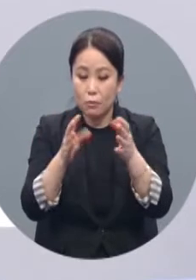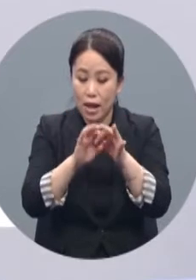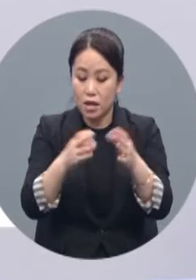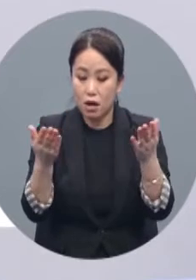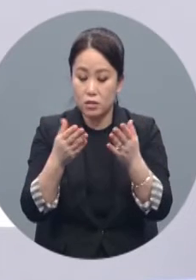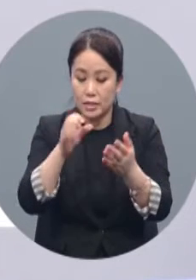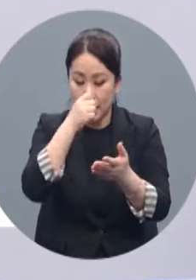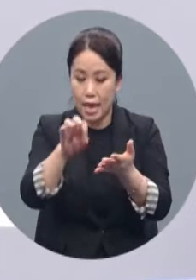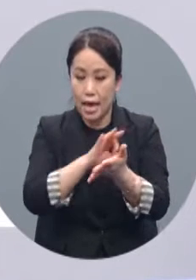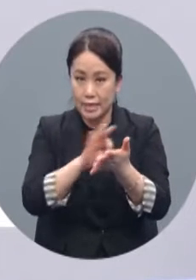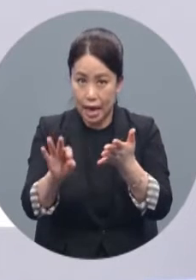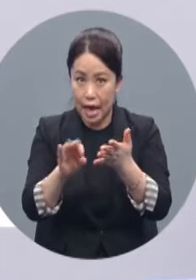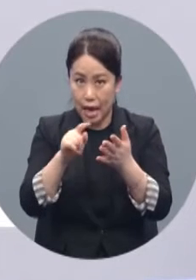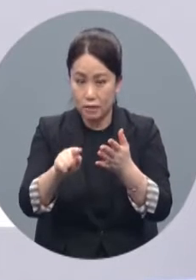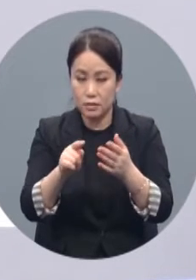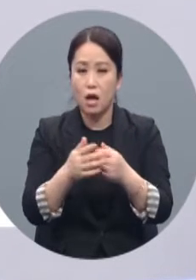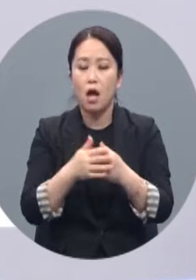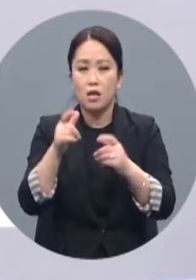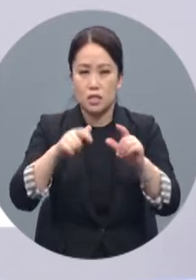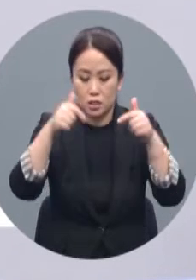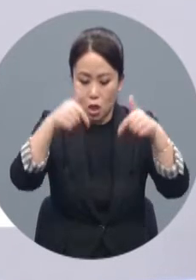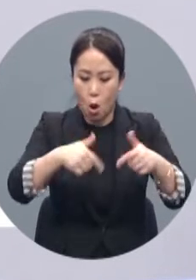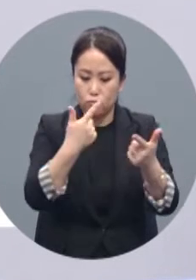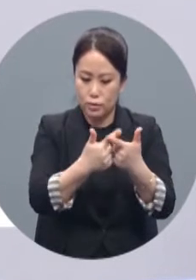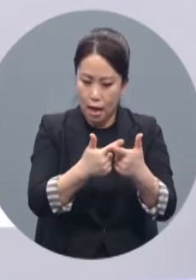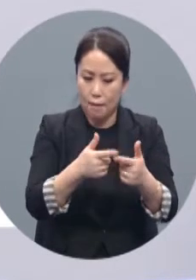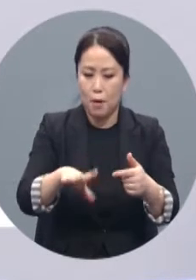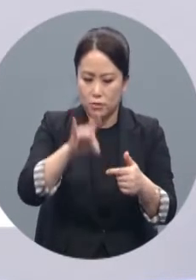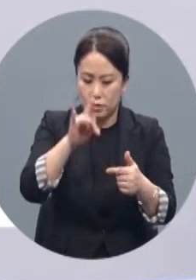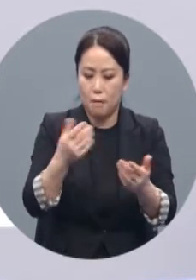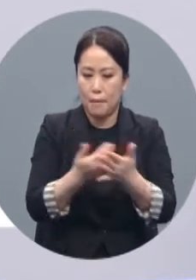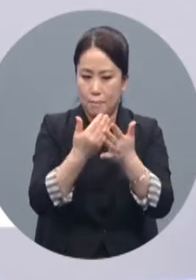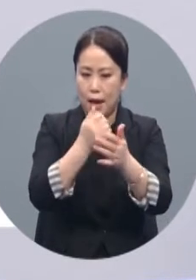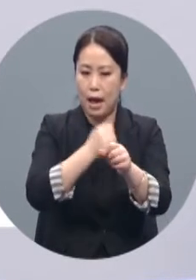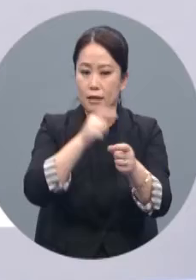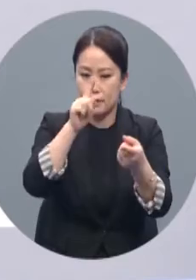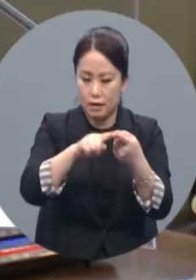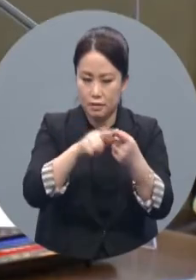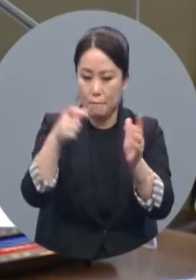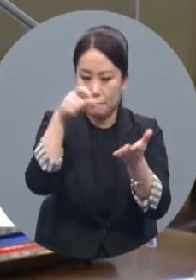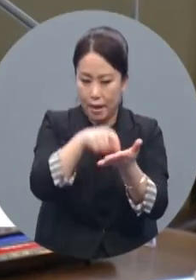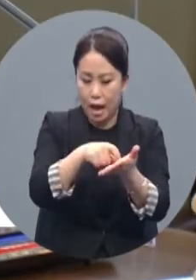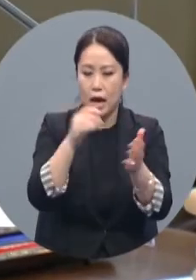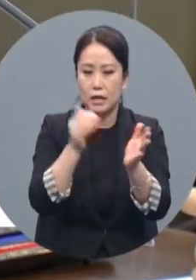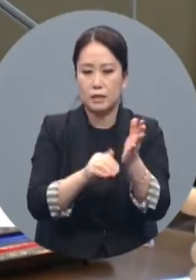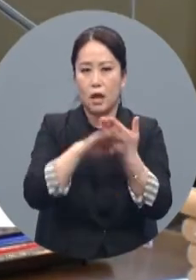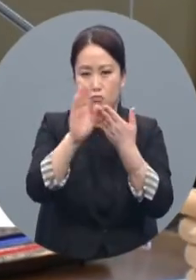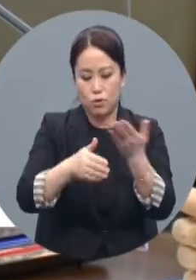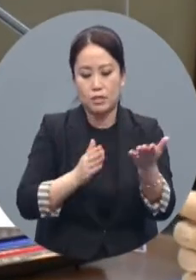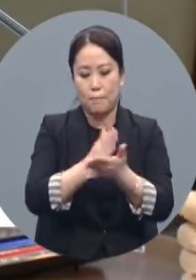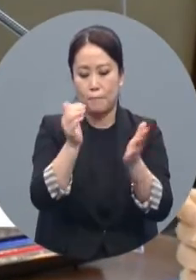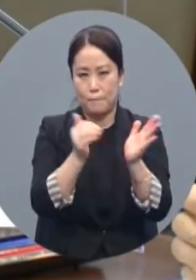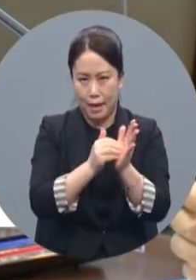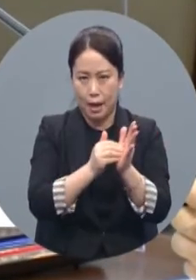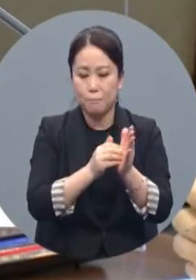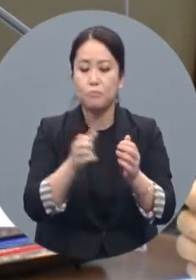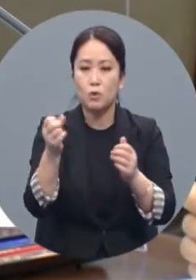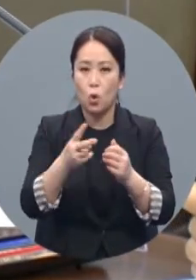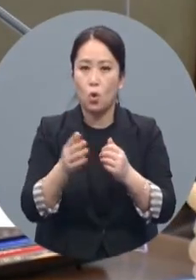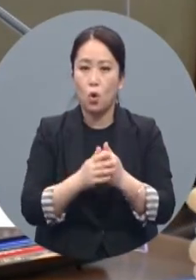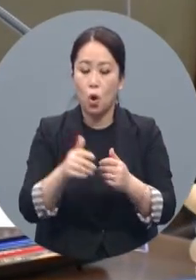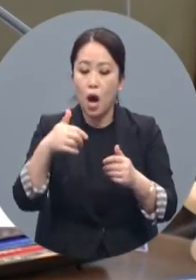서부산권과 원도심 우선 반영이라는 부대 의견에 따라 본회의에 상정됐습니다. 도심 갈매길 300리 조성